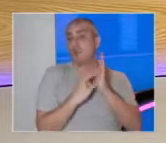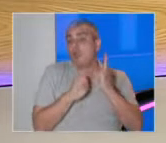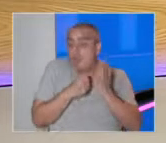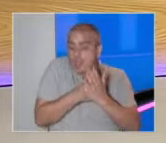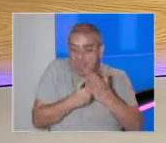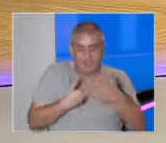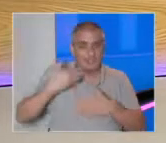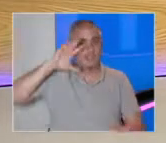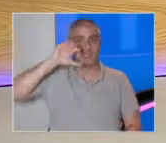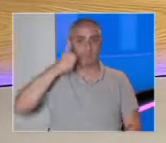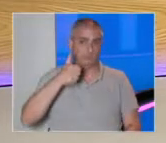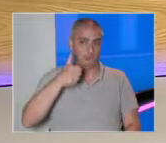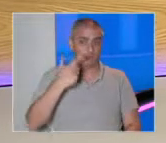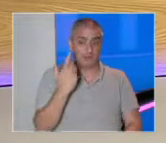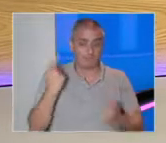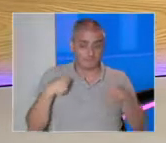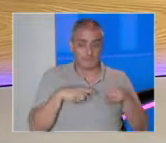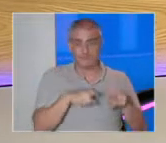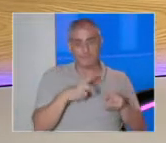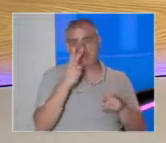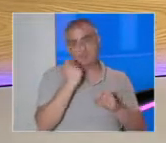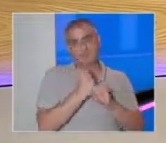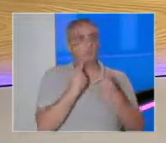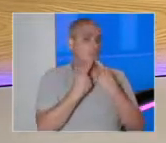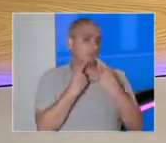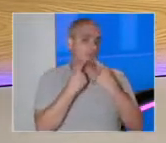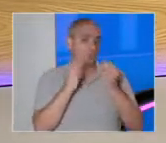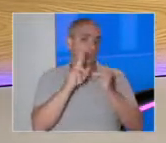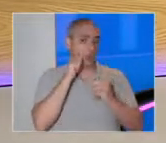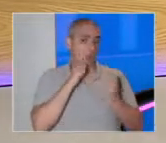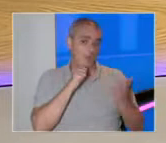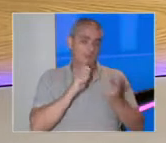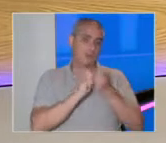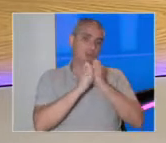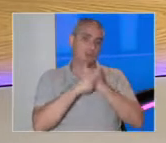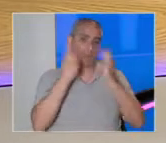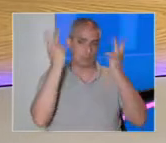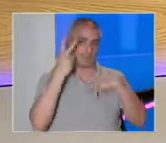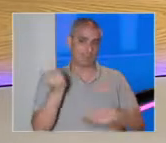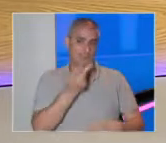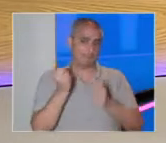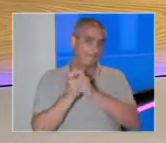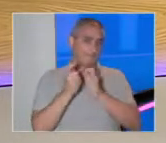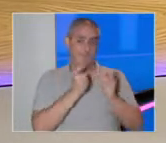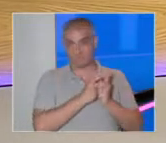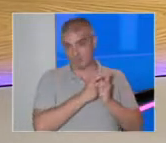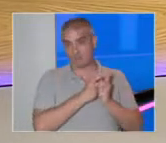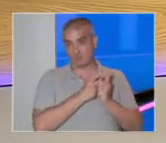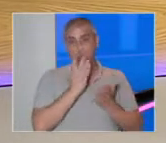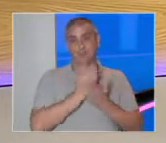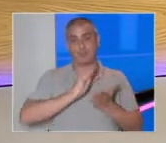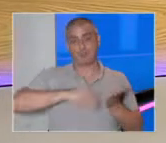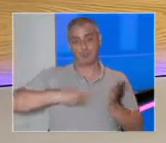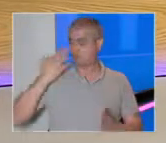עד הקריאה הראשונה, כשבמקביל ינהלו מסע ומתן עם כחול לבן לשינוי ההסכם בין המפלגות, זה